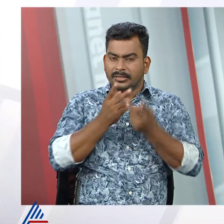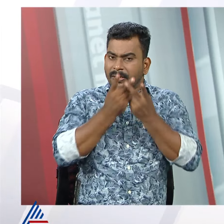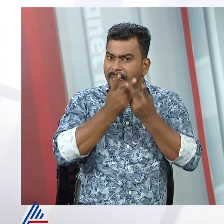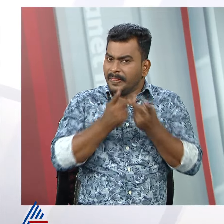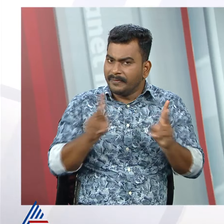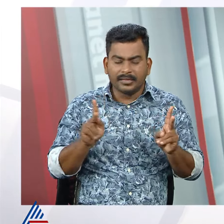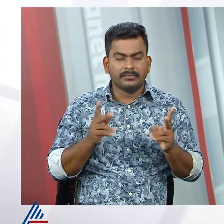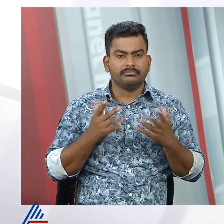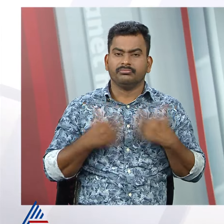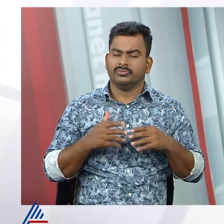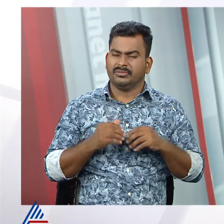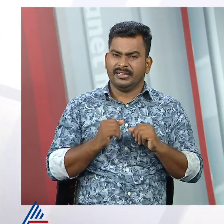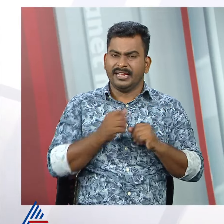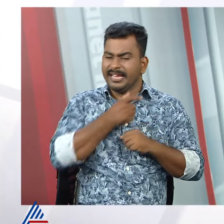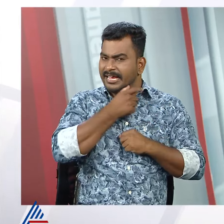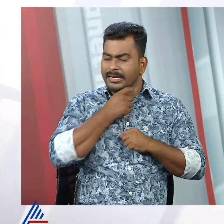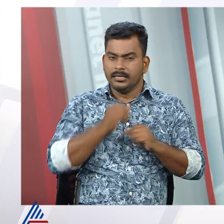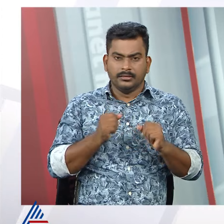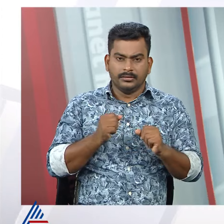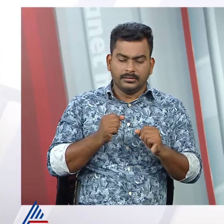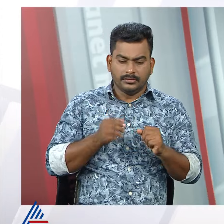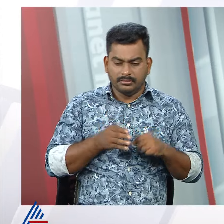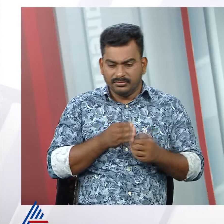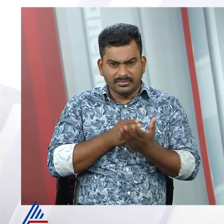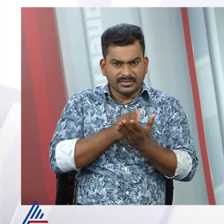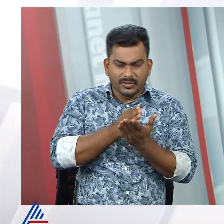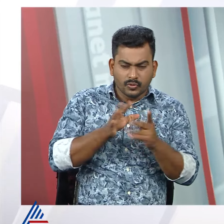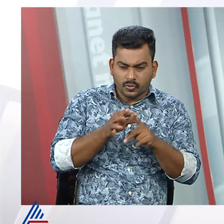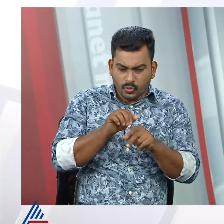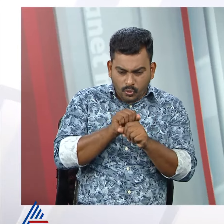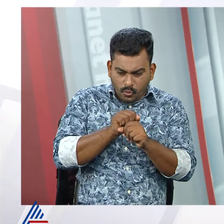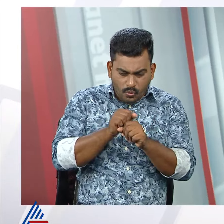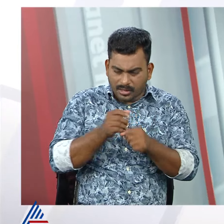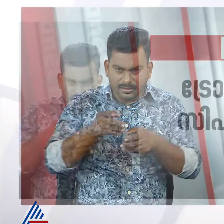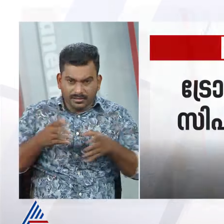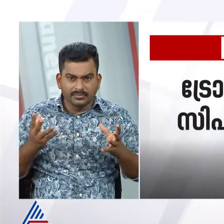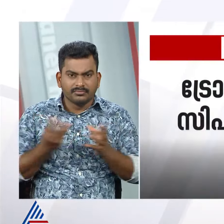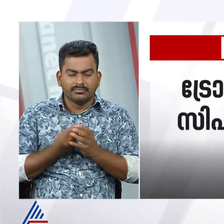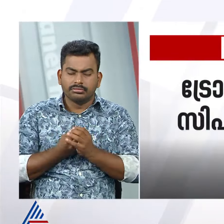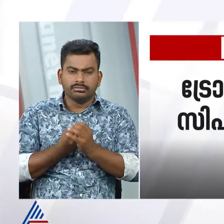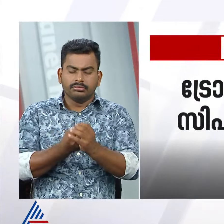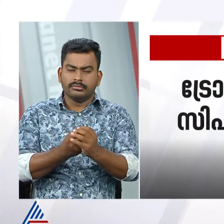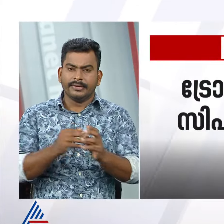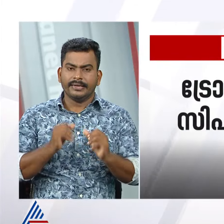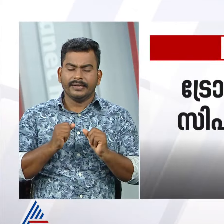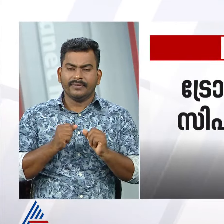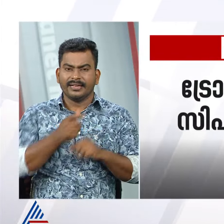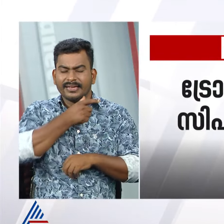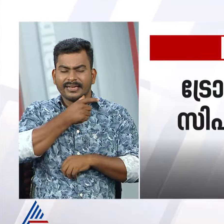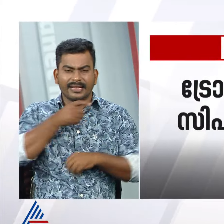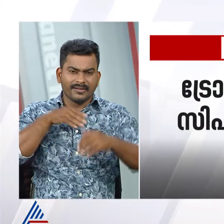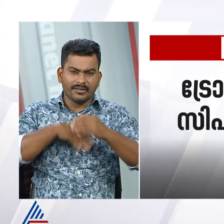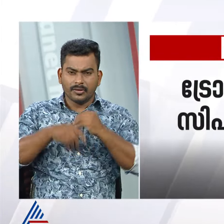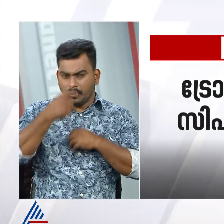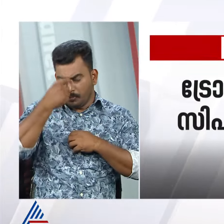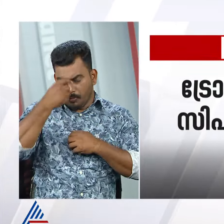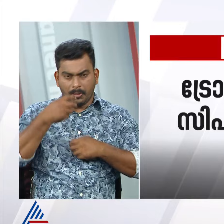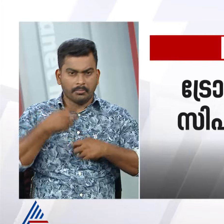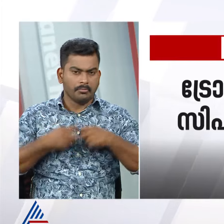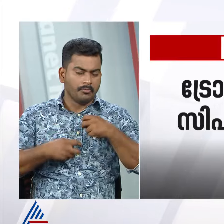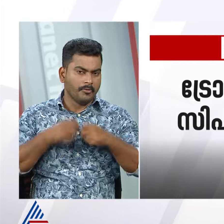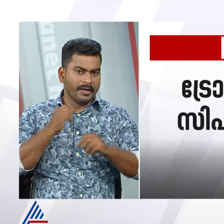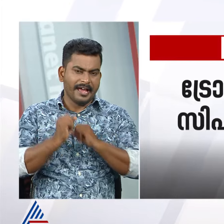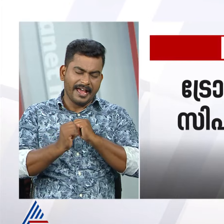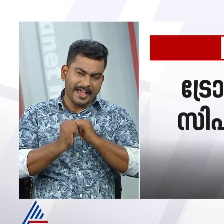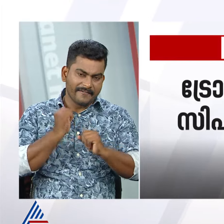എൻ കൃഷ്ണദാസ്. ട്രോളി വിവാദം ട്രാപ്പാണെന്നാണ് അദ്ദേഹം ആവർത്തിക്കുന്നത്. ഷാജഹാനാണ് കൂടുതൽ വിവരങ്ങളുമായി ചേരുന്നത്. ഷാജഹാൻ, ഈ ട്രോളി വിവാദം